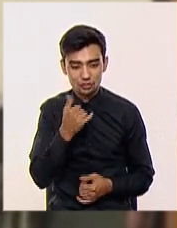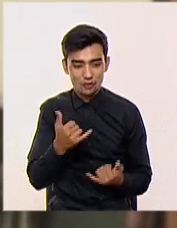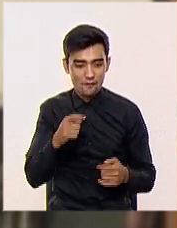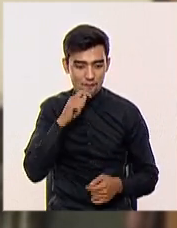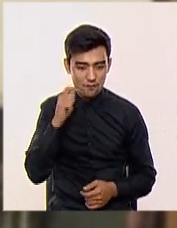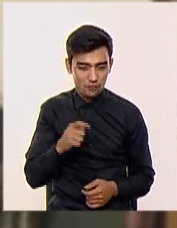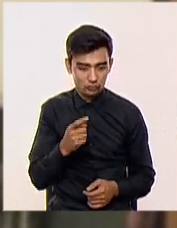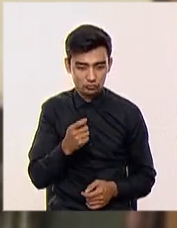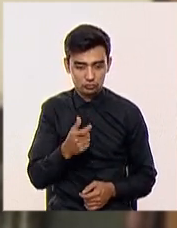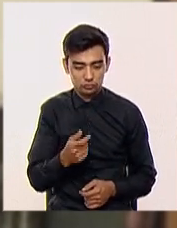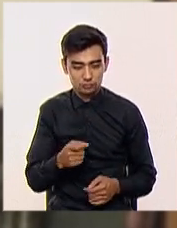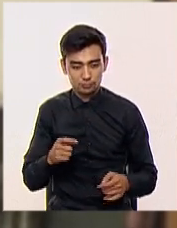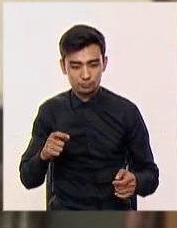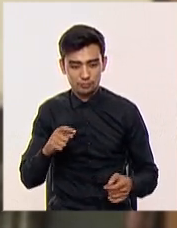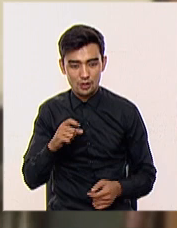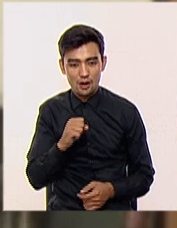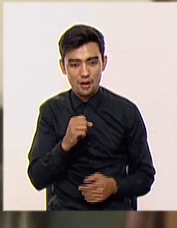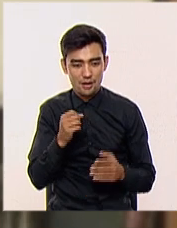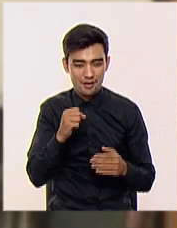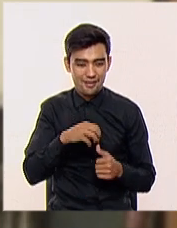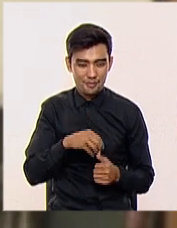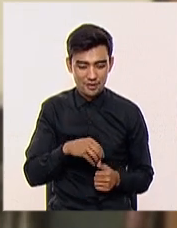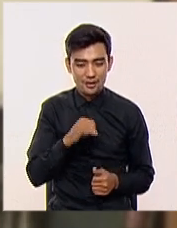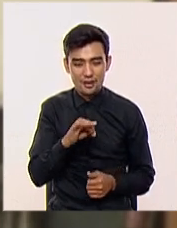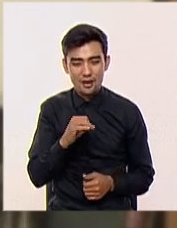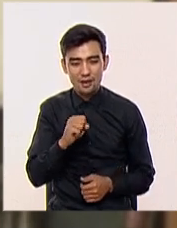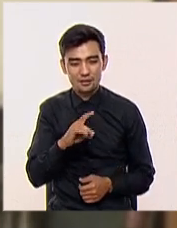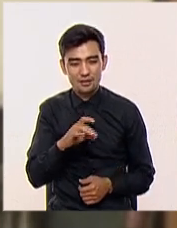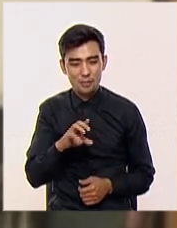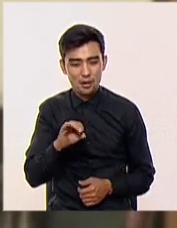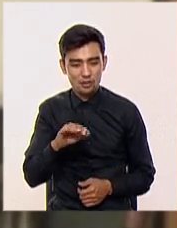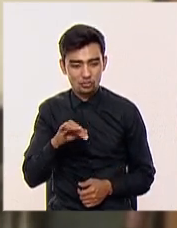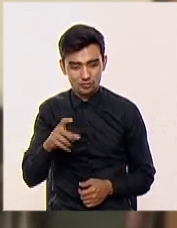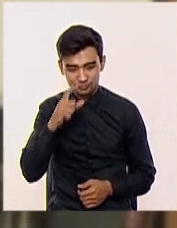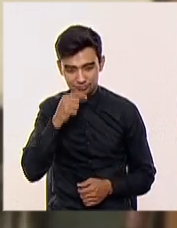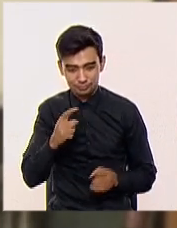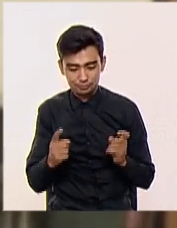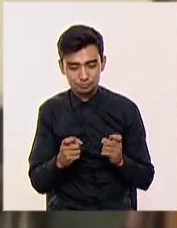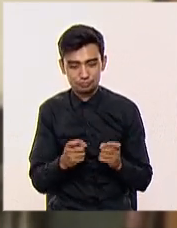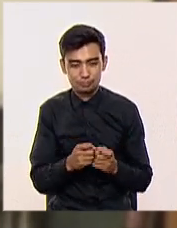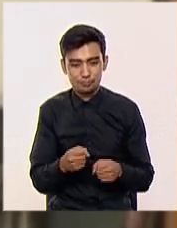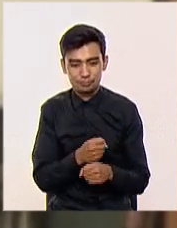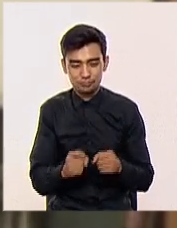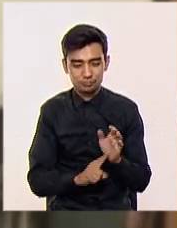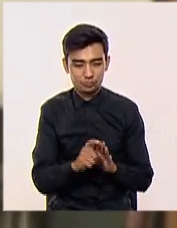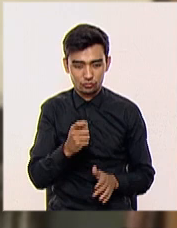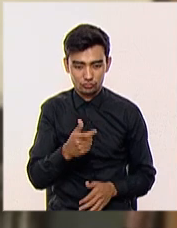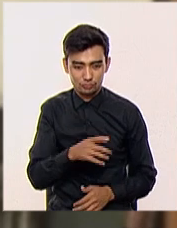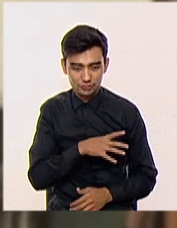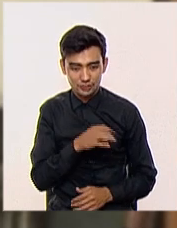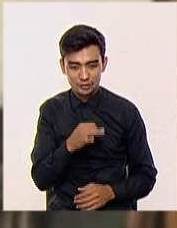чуть ли не вспыхнула между Арменией и Азербайджаном. Это кошмар полный. Уже в ОДКБ Армения обратилась.